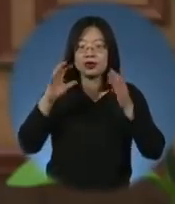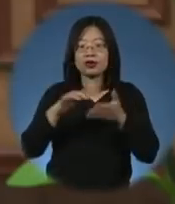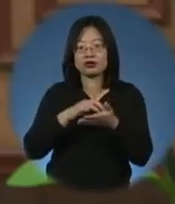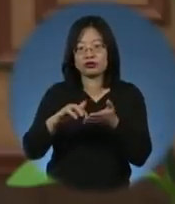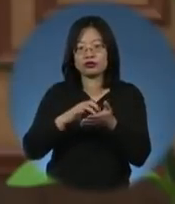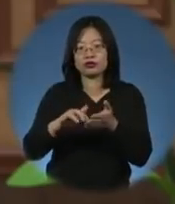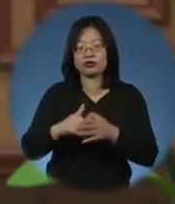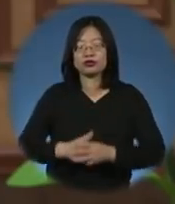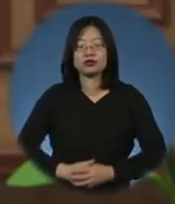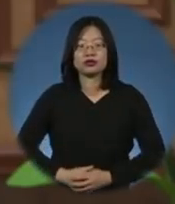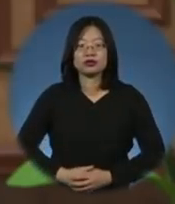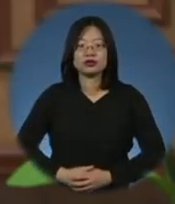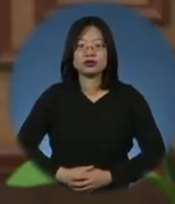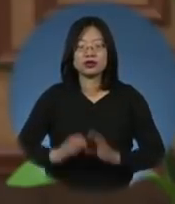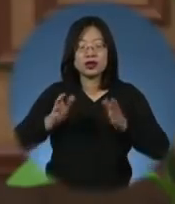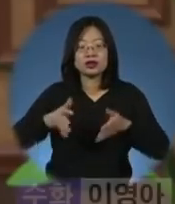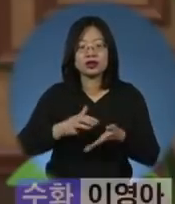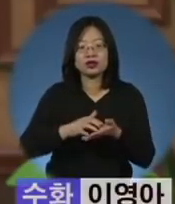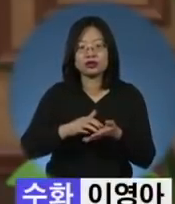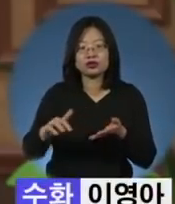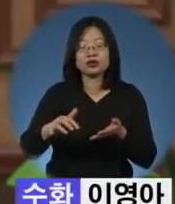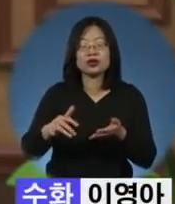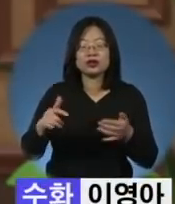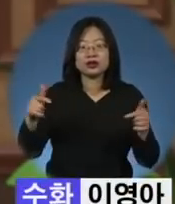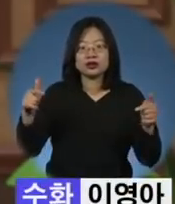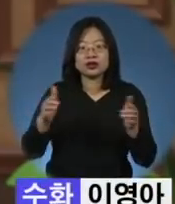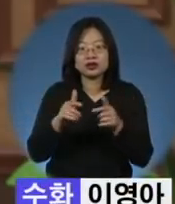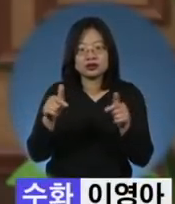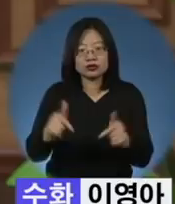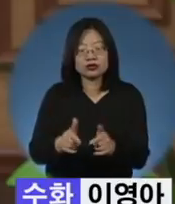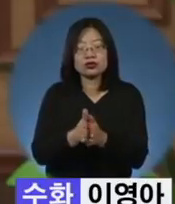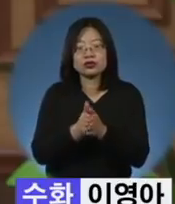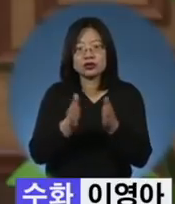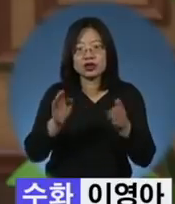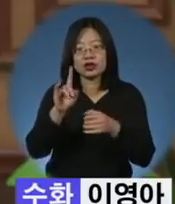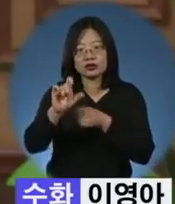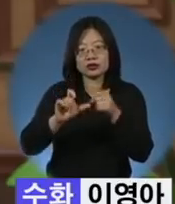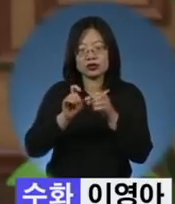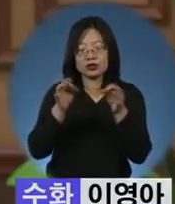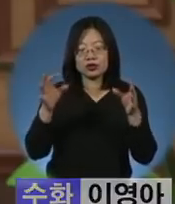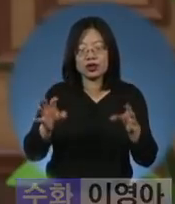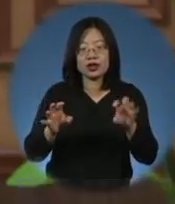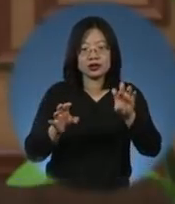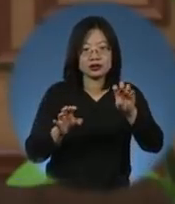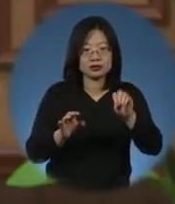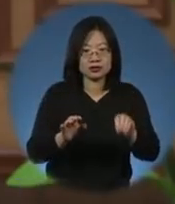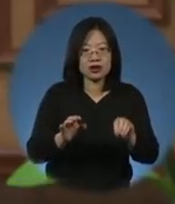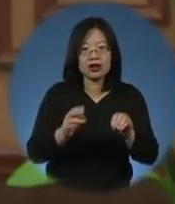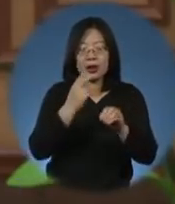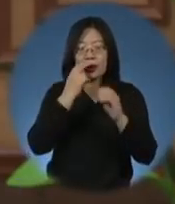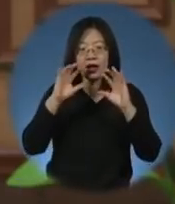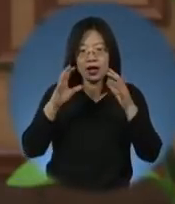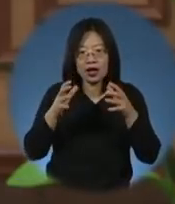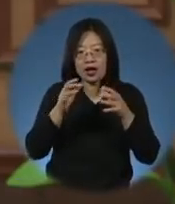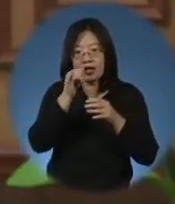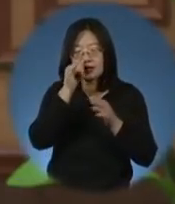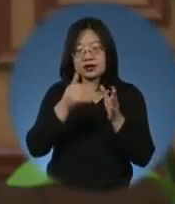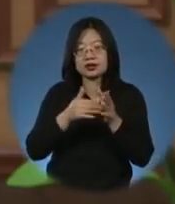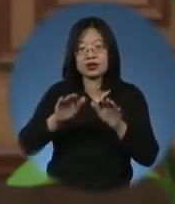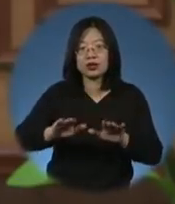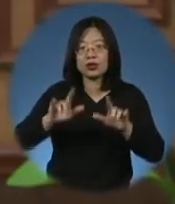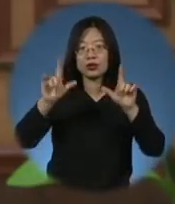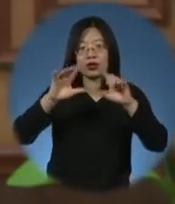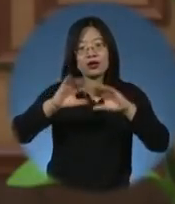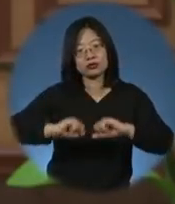신생아 숫자입니다. 저출산이 시작되고 한 15년 동안 그래도 한 40만 명대 신생아를 유지했는데 올해